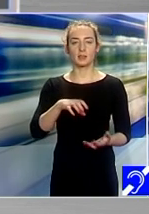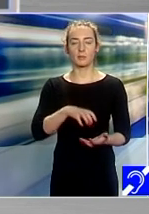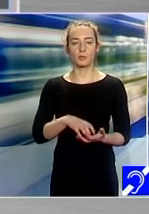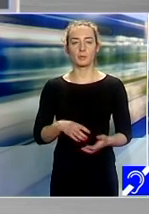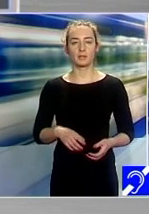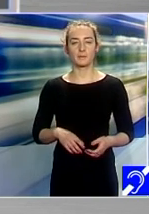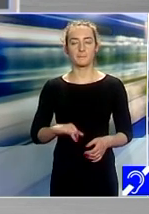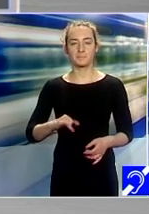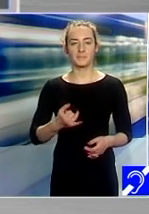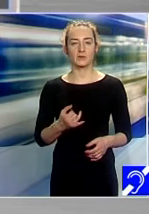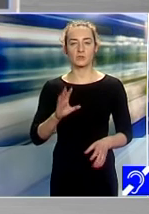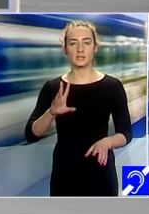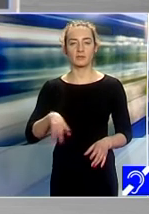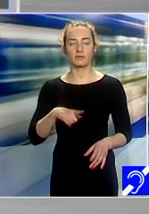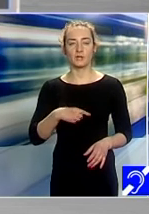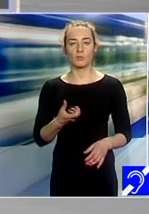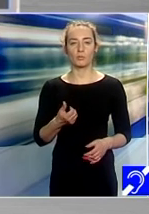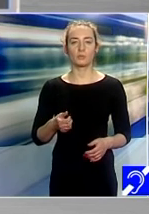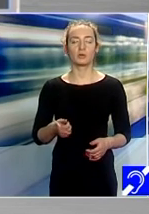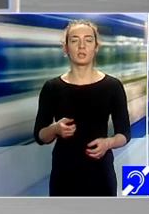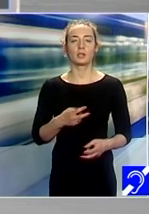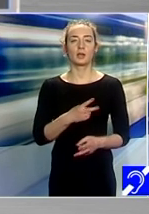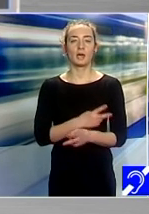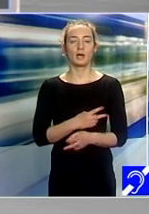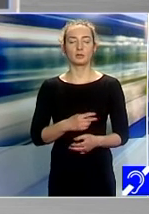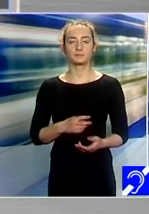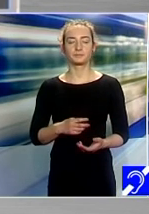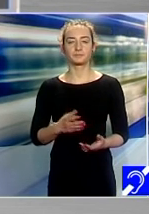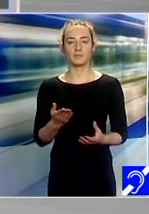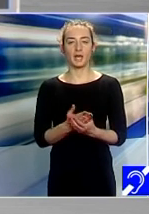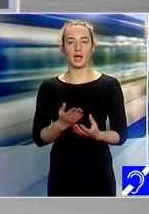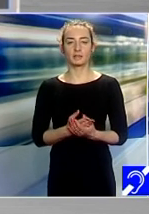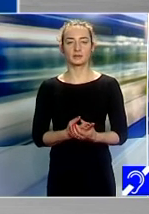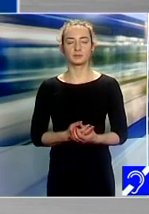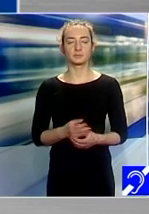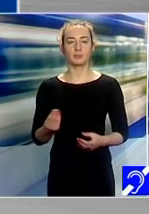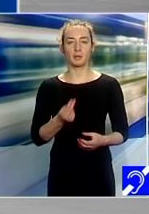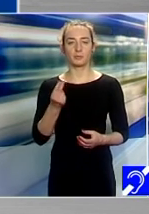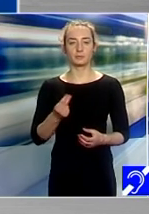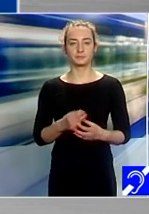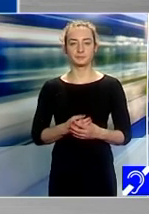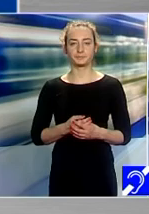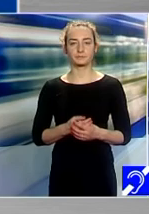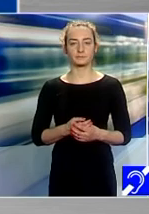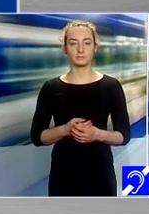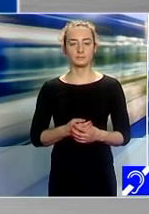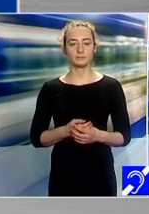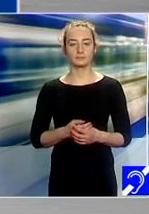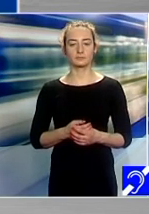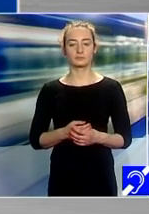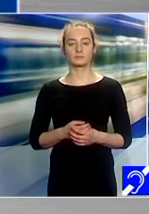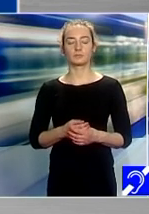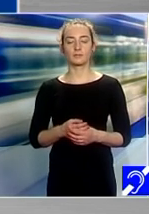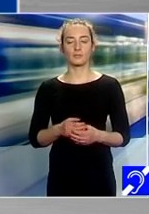și să avem un act administrativ de mai mare calitate. Păi, probabil o să intervină pe mai multe planuri, da? De la